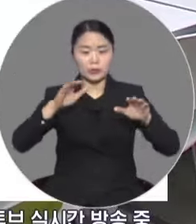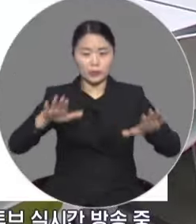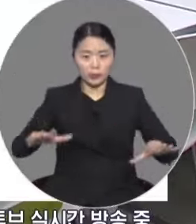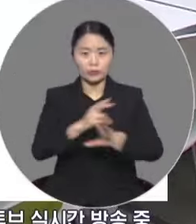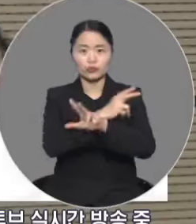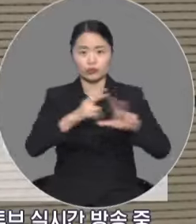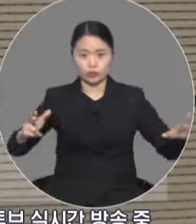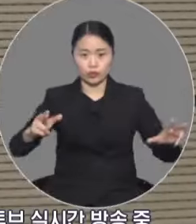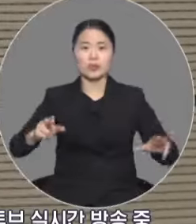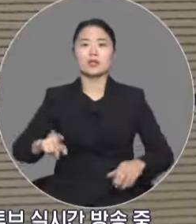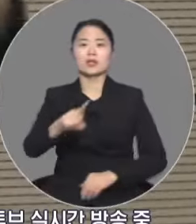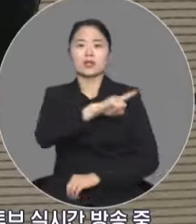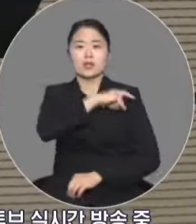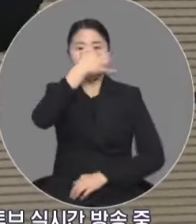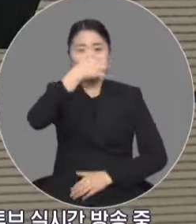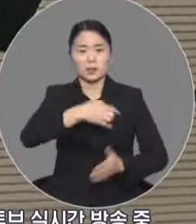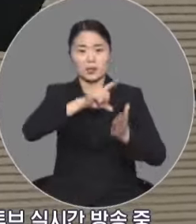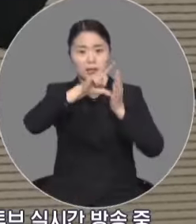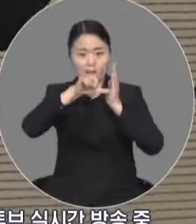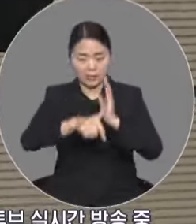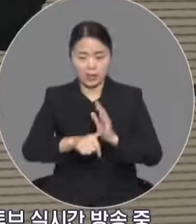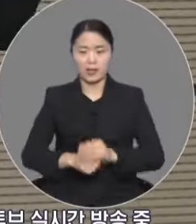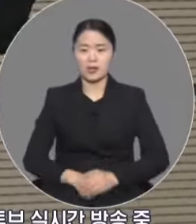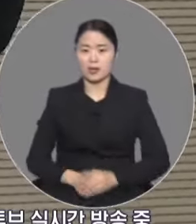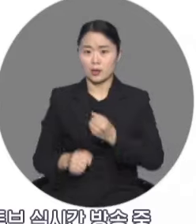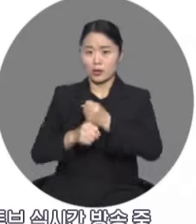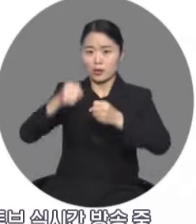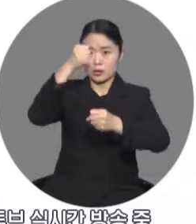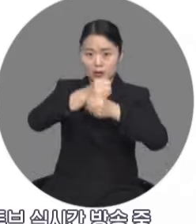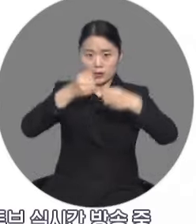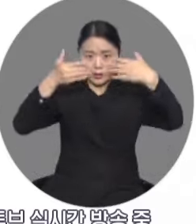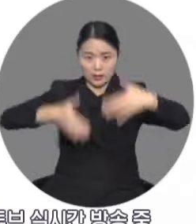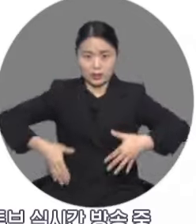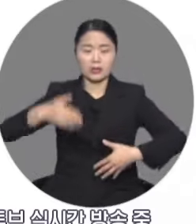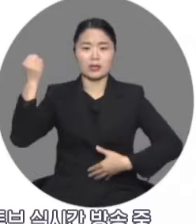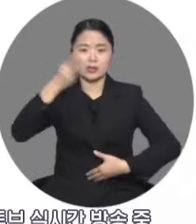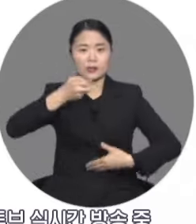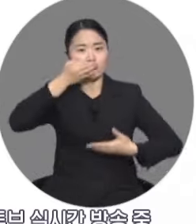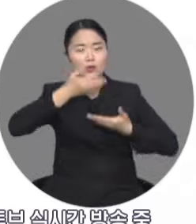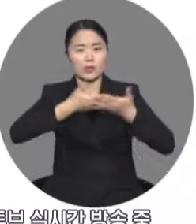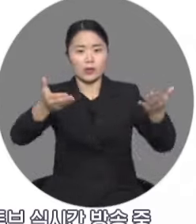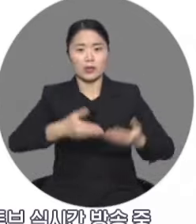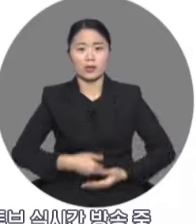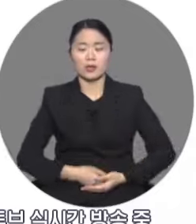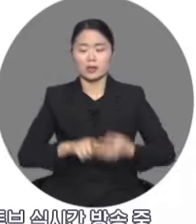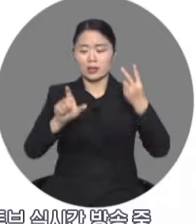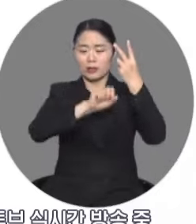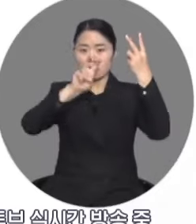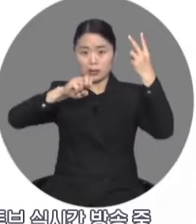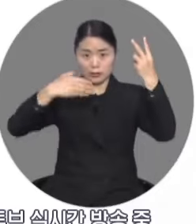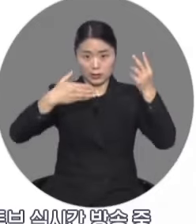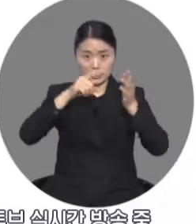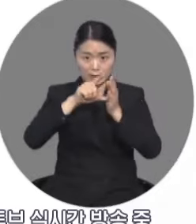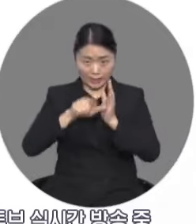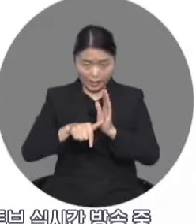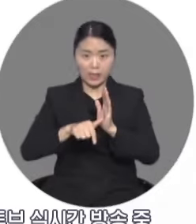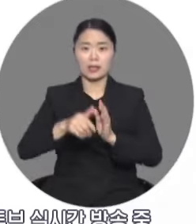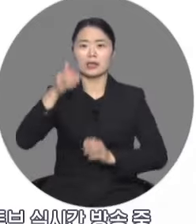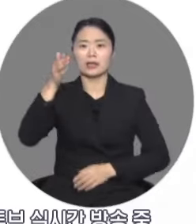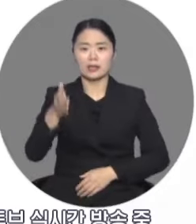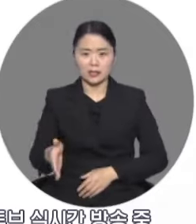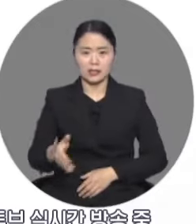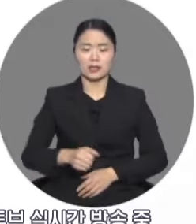보고 복귀 마지노선을 제시했습니다. 2월 29일까지 현장에 복귀해 주시기